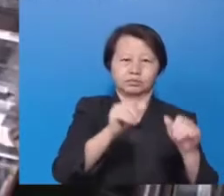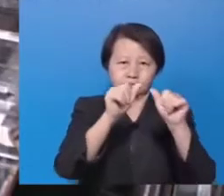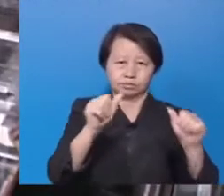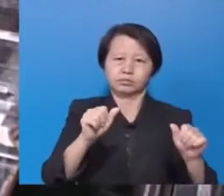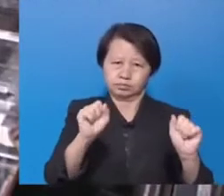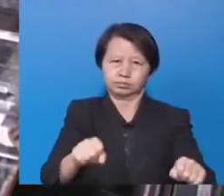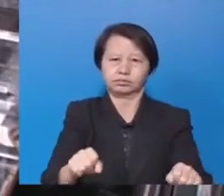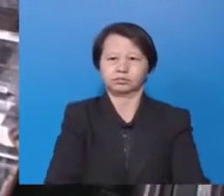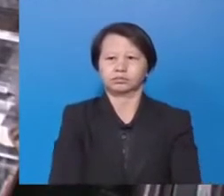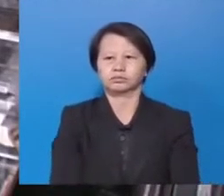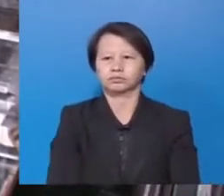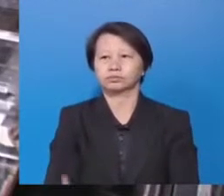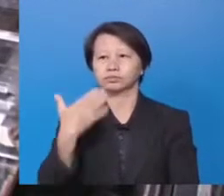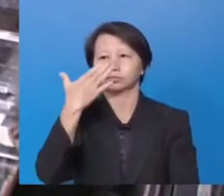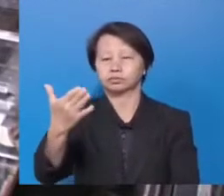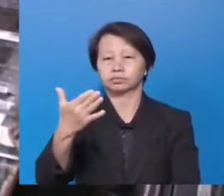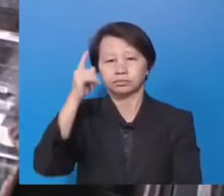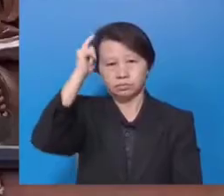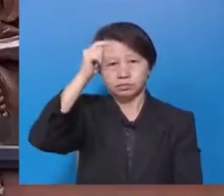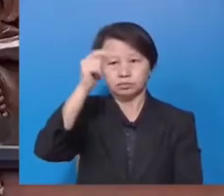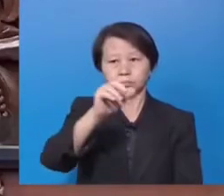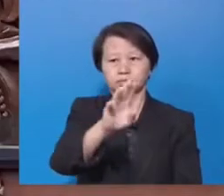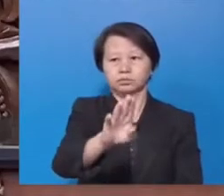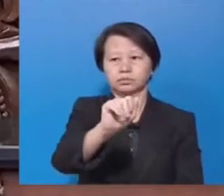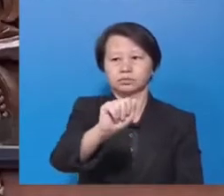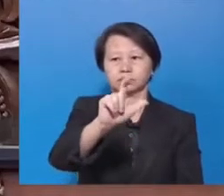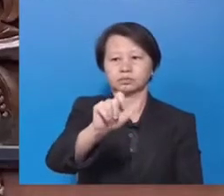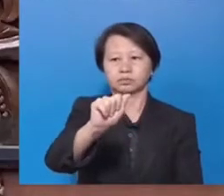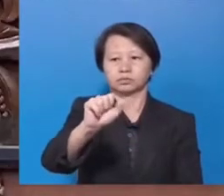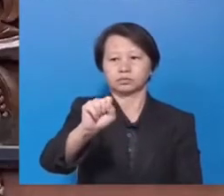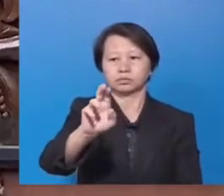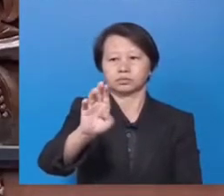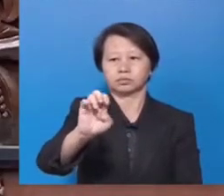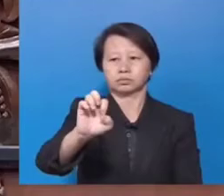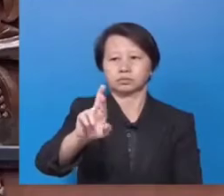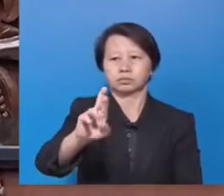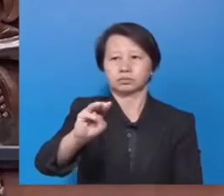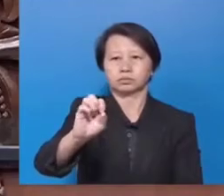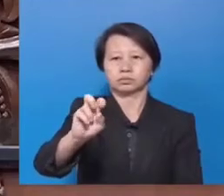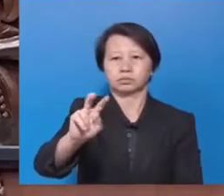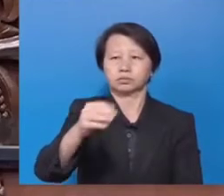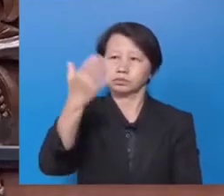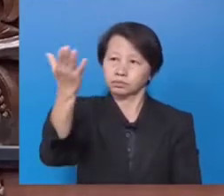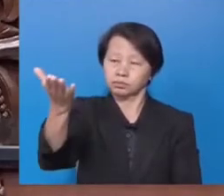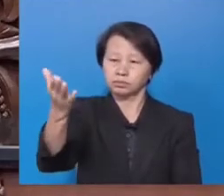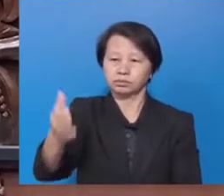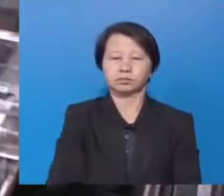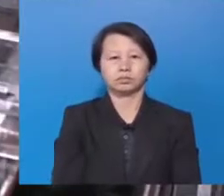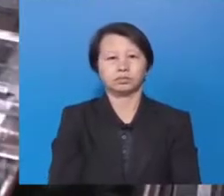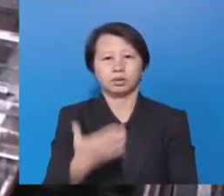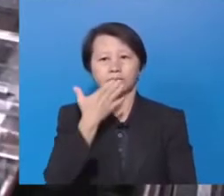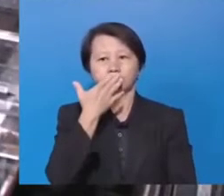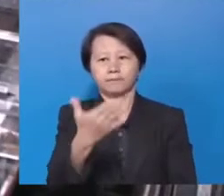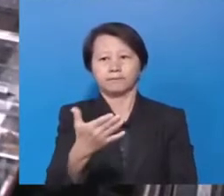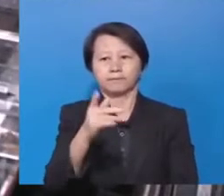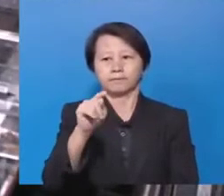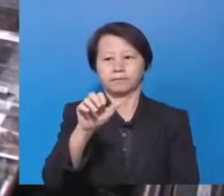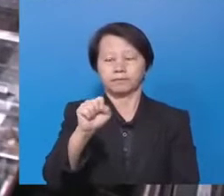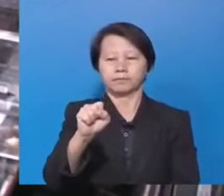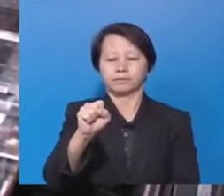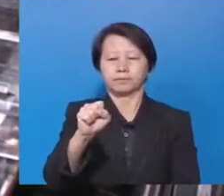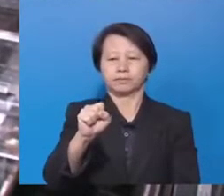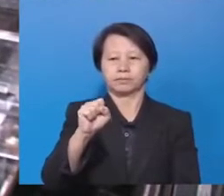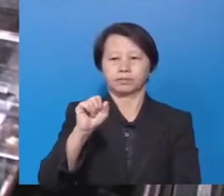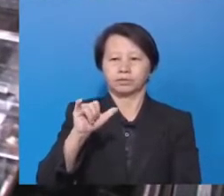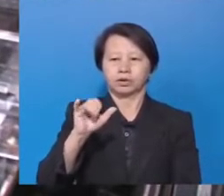Hai terima kasih Tuan balasubramaniam anak lelaki not Seven Hai terima kasih dan sedang